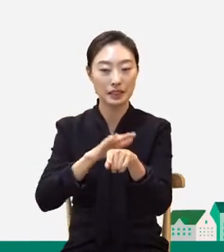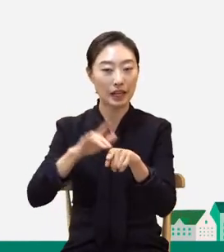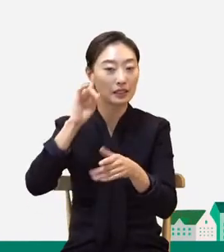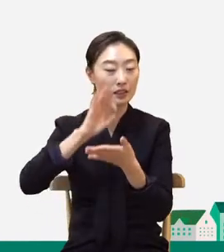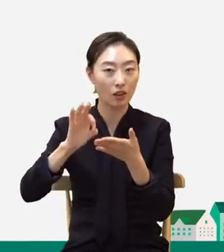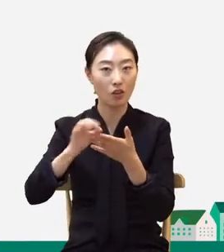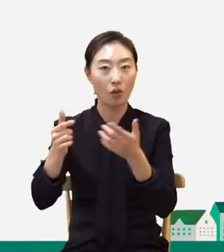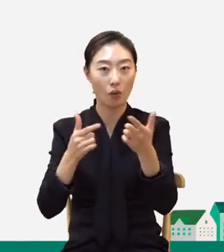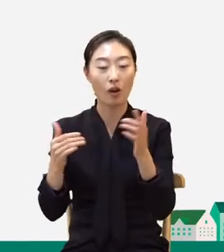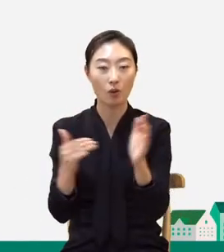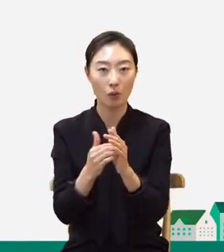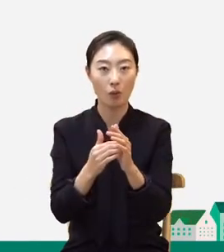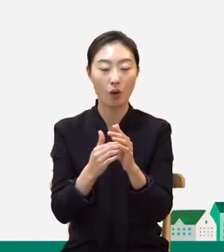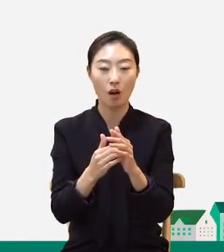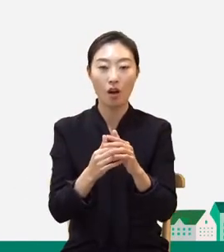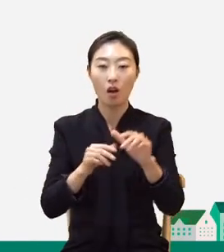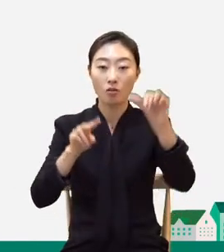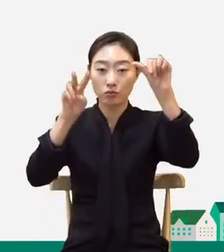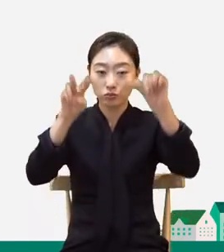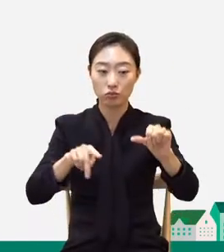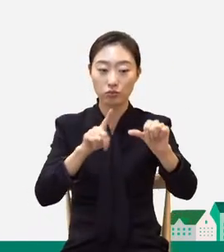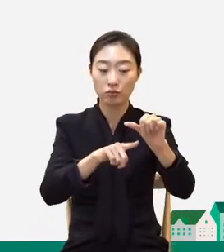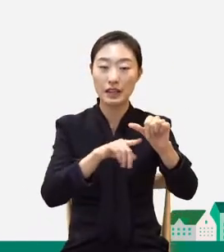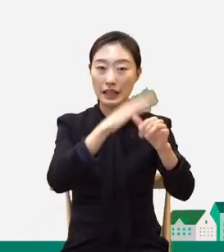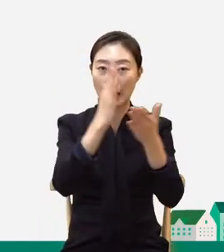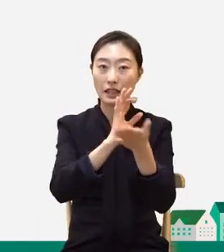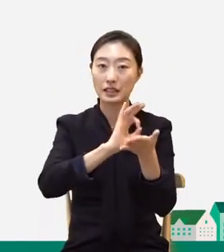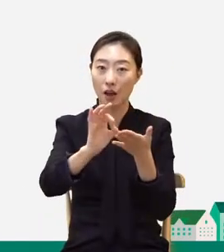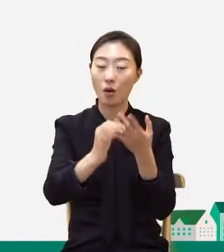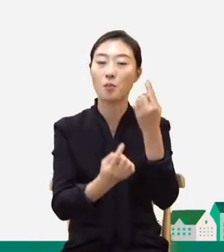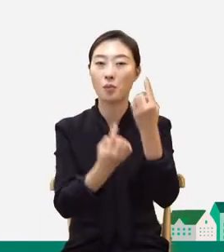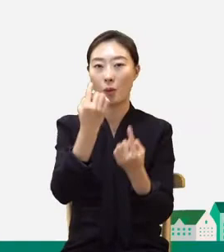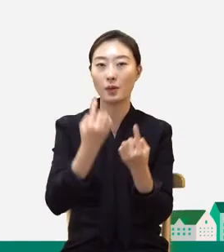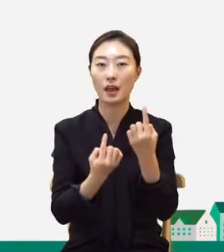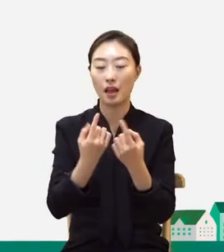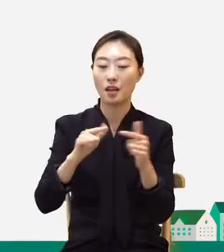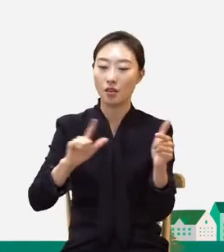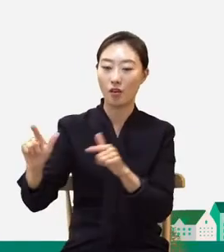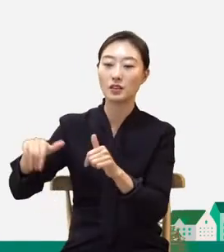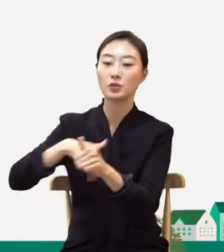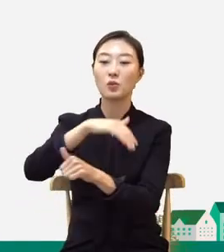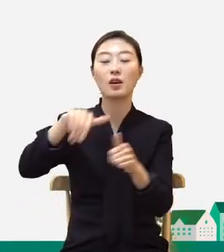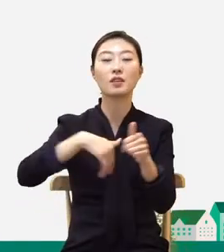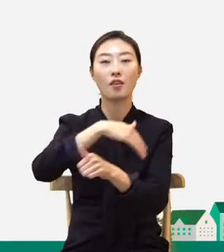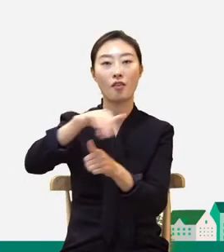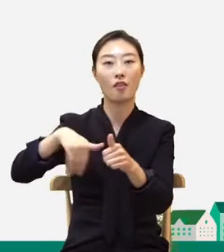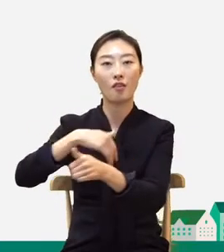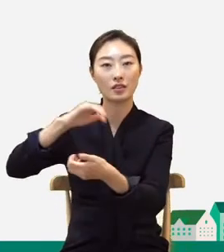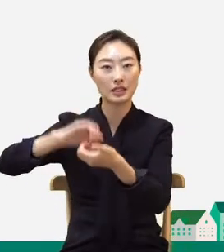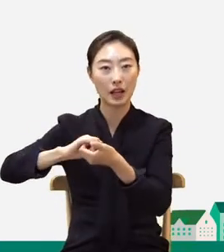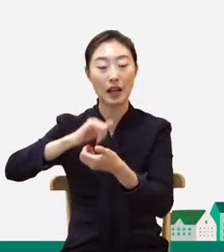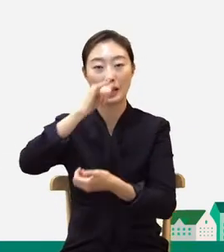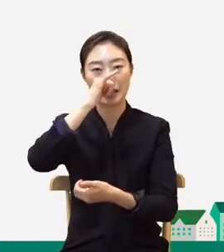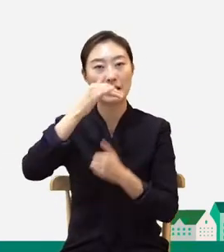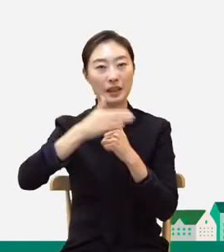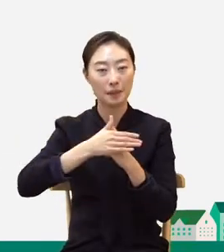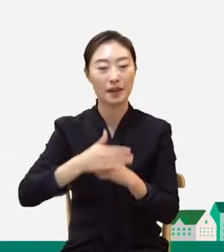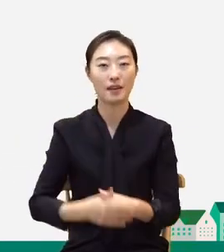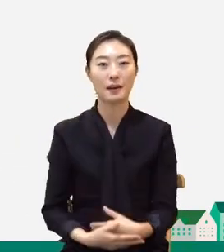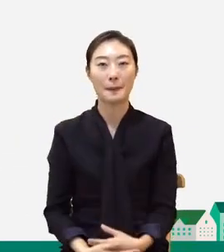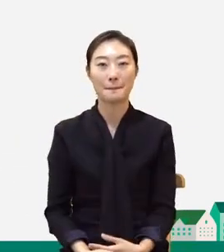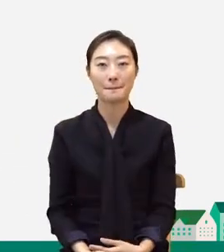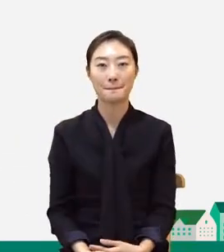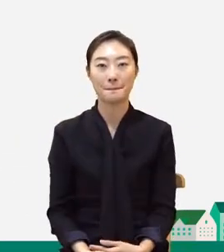주 5일을 다 이용하는 것이 아니라 다양한 경험들을 위해서 한계 기간의 경험이 좀 제한되는 것들은 한계가 있다고